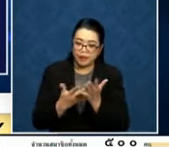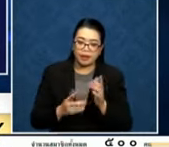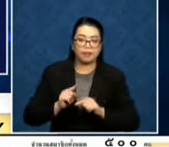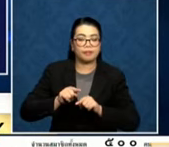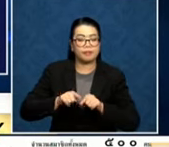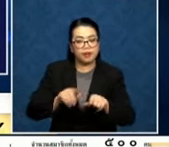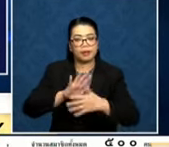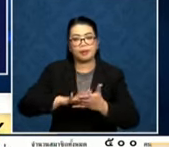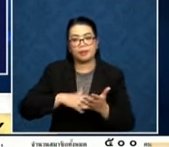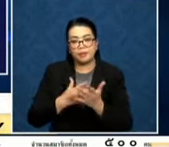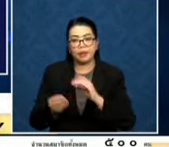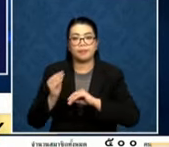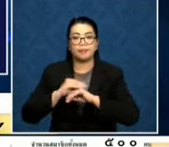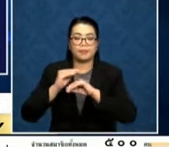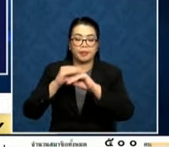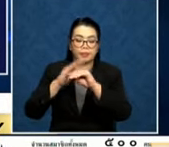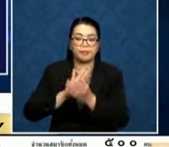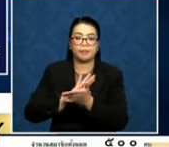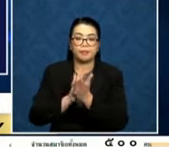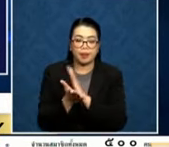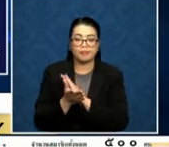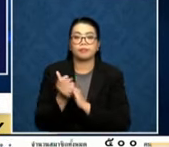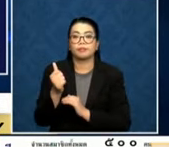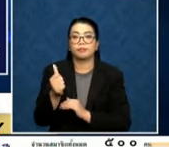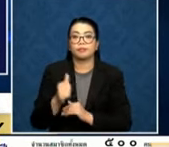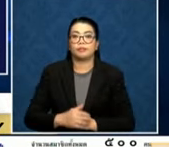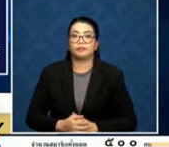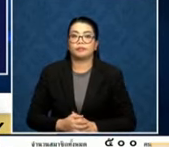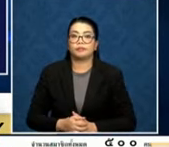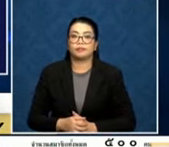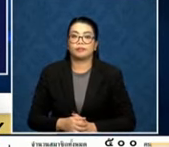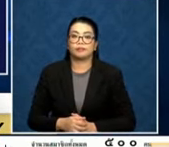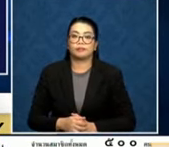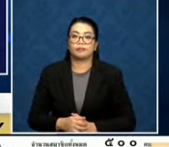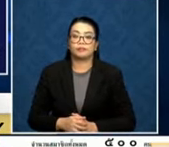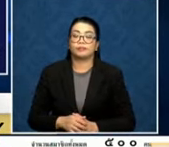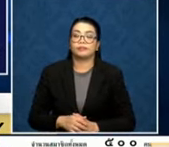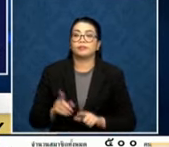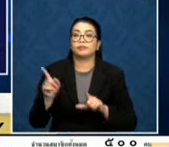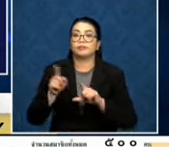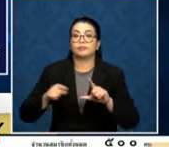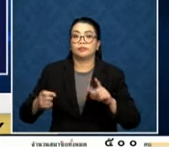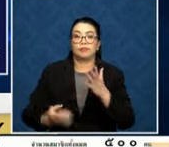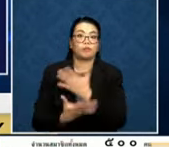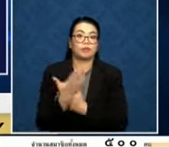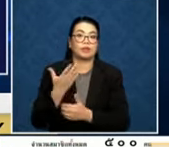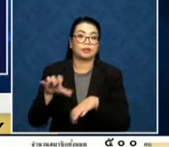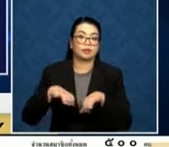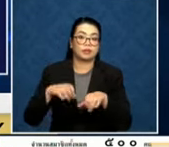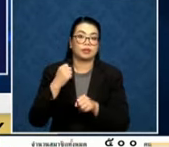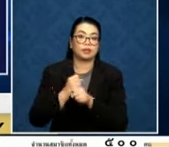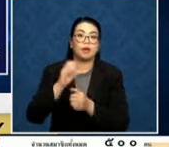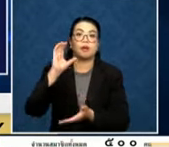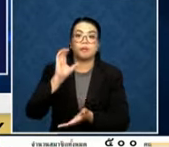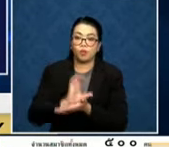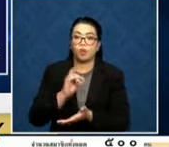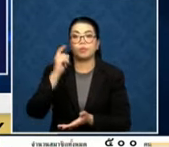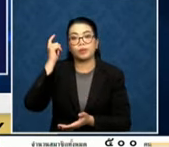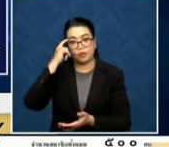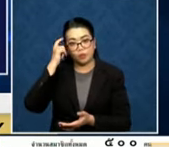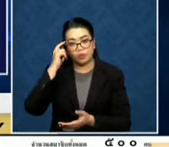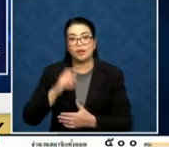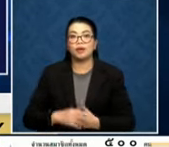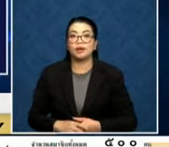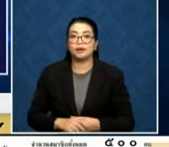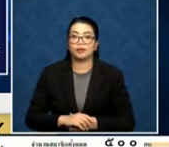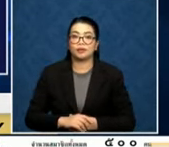ปรุงโครงสร้างพลังงานเพื่อรองรับพลังงานสะอาดได้ถ้าเป็นพรรคก้าวไกลได้มีโอกาสจะทำงบในครั้งนี้ครับผมเชื่อว่า